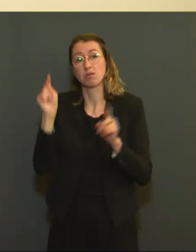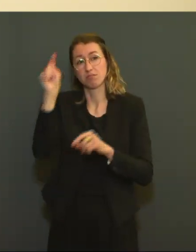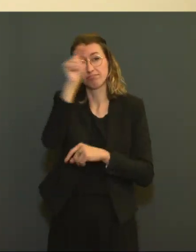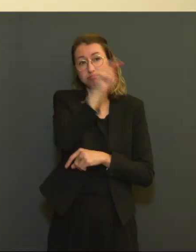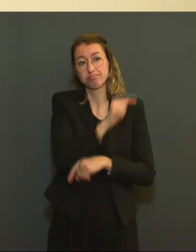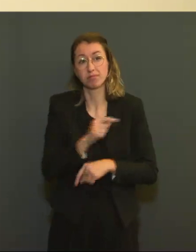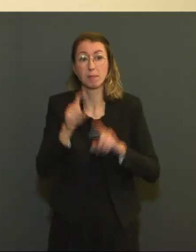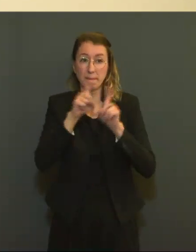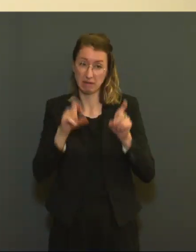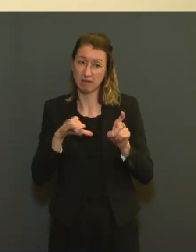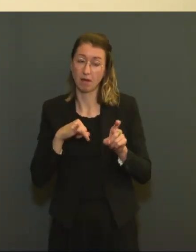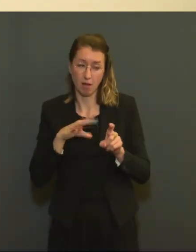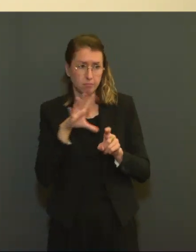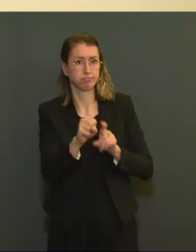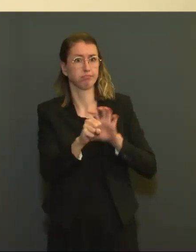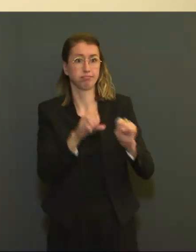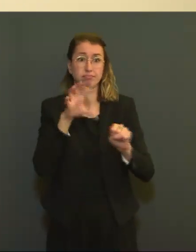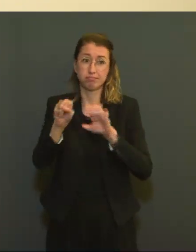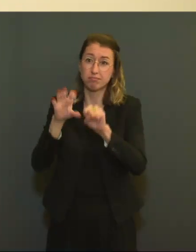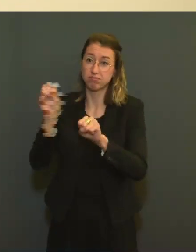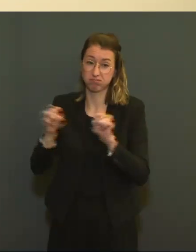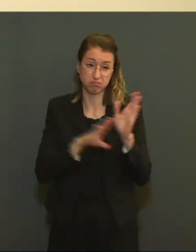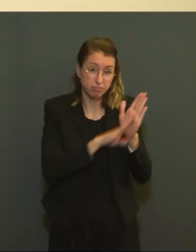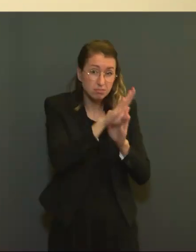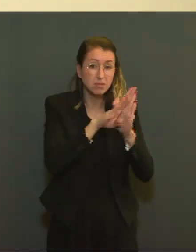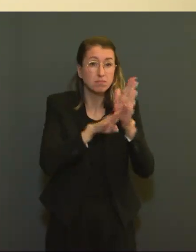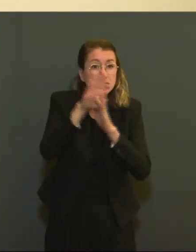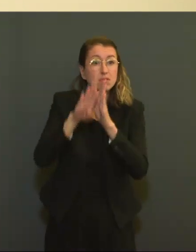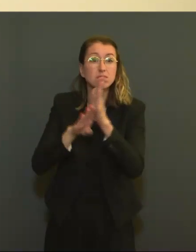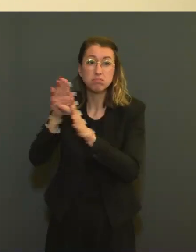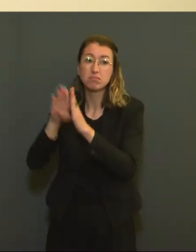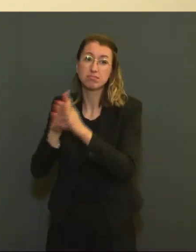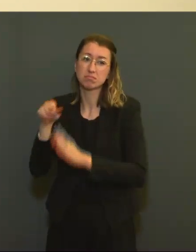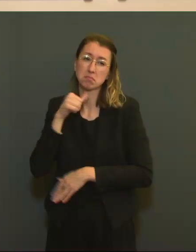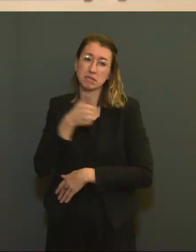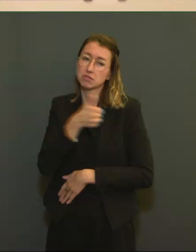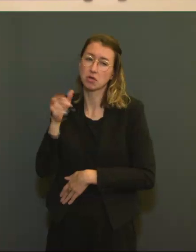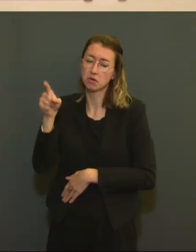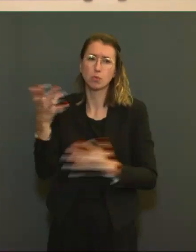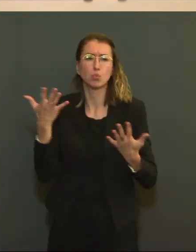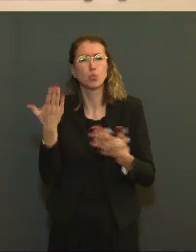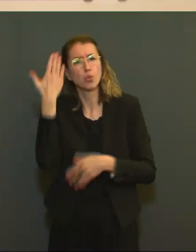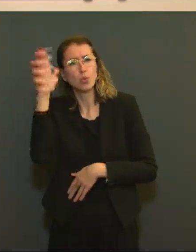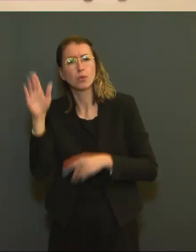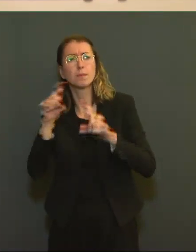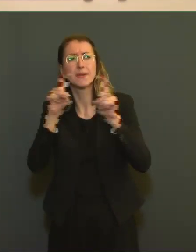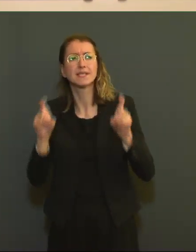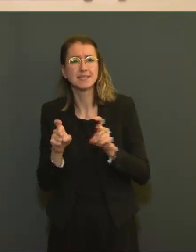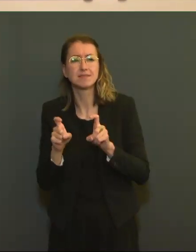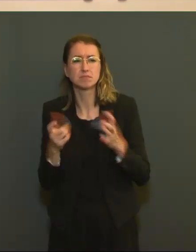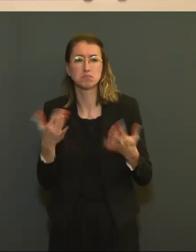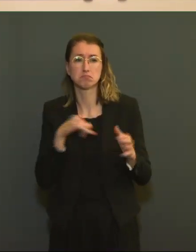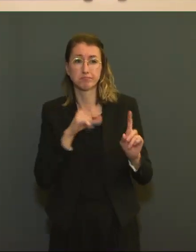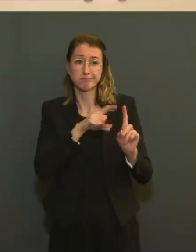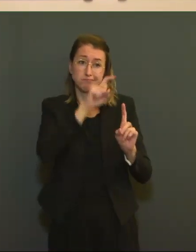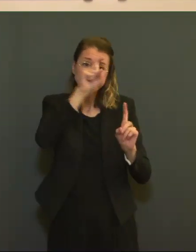du nombre de cas. Le nombre d'infections a également augmenté de manière significative dans de nombreux autres pays européens. Et vous voyez